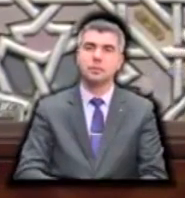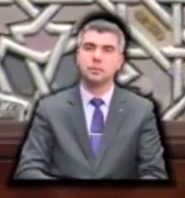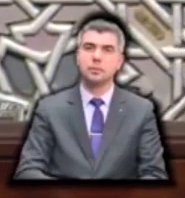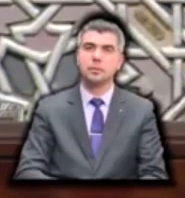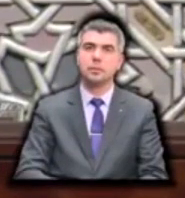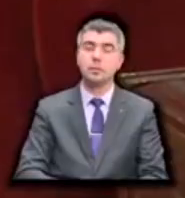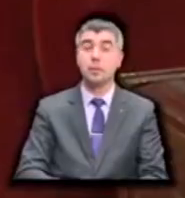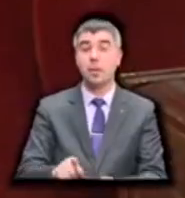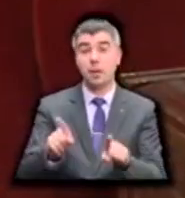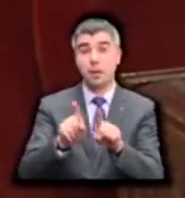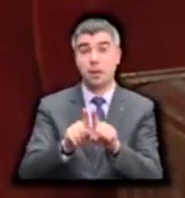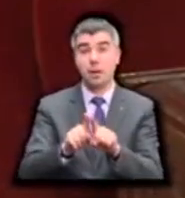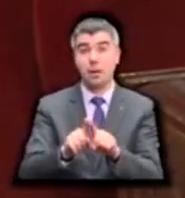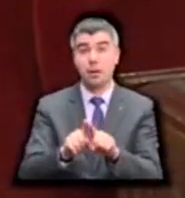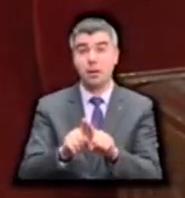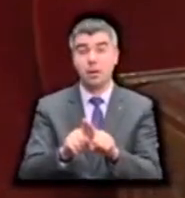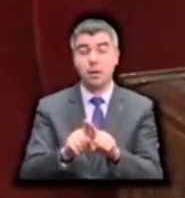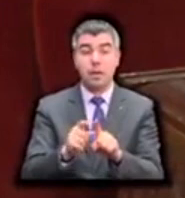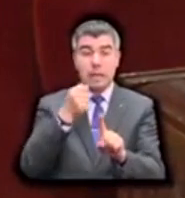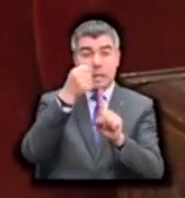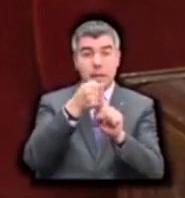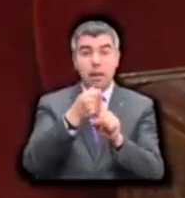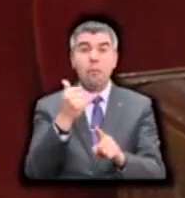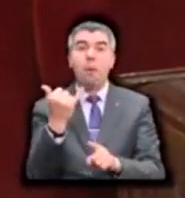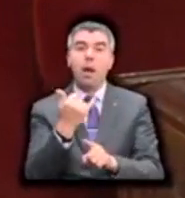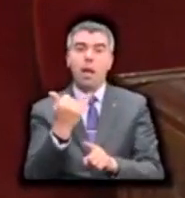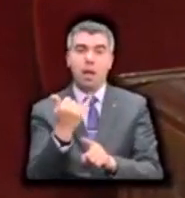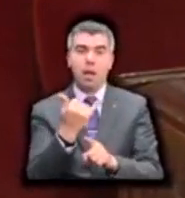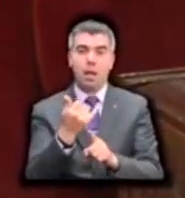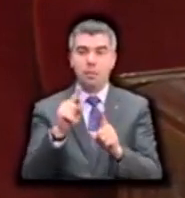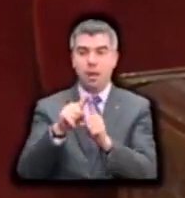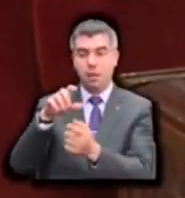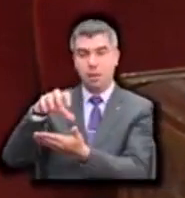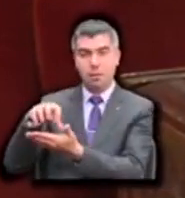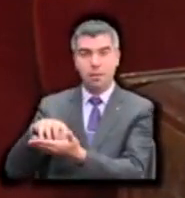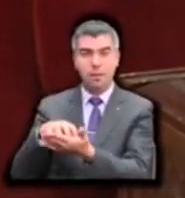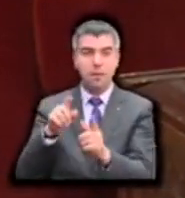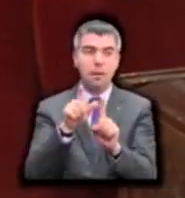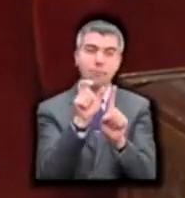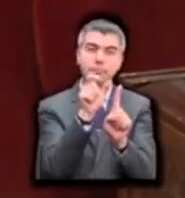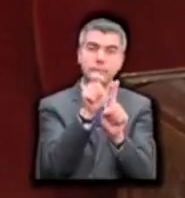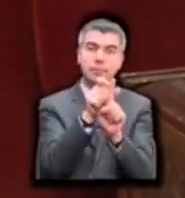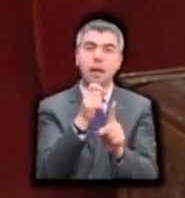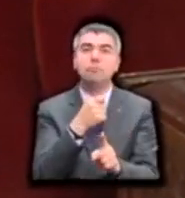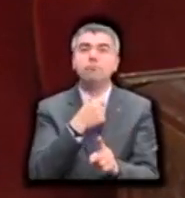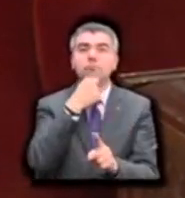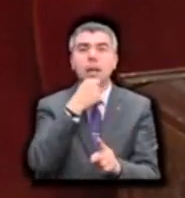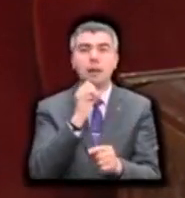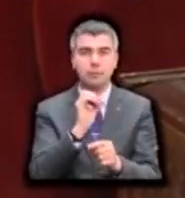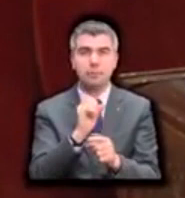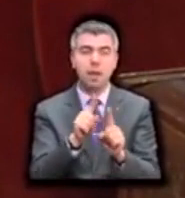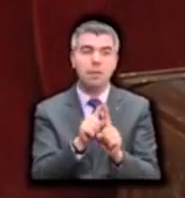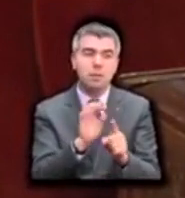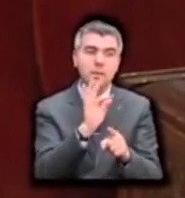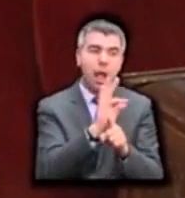هو في الواقع أن واحد الاشتغال مهم جدا على مستوى مؤسسة الرعاية الاجتماعية ديال المسنين، لا من حيث التأهيل ولا